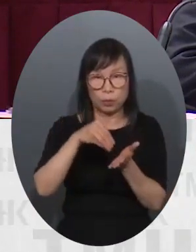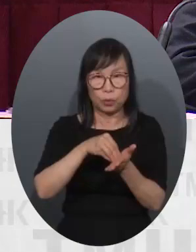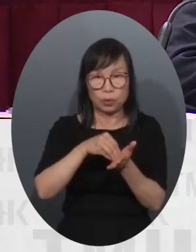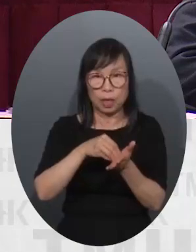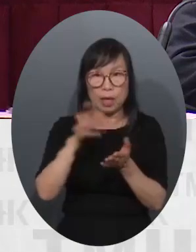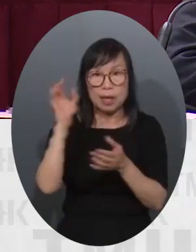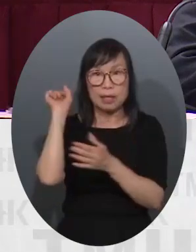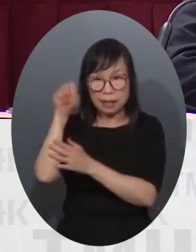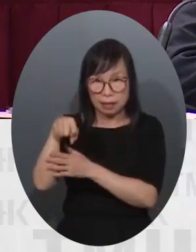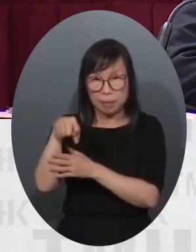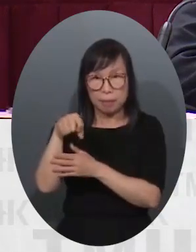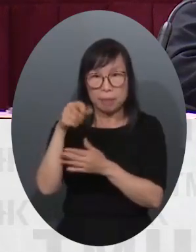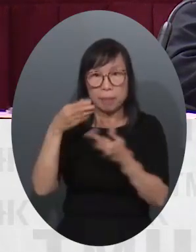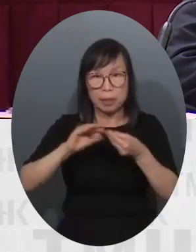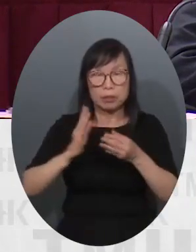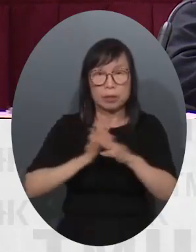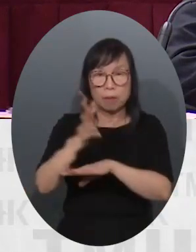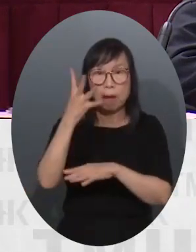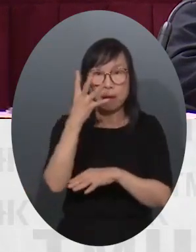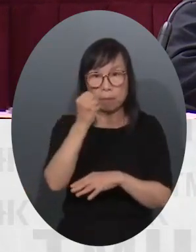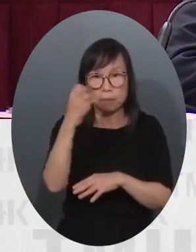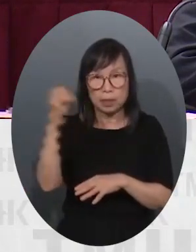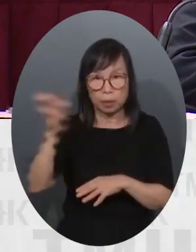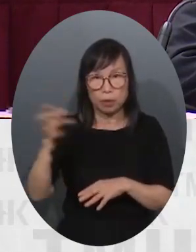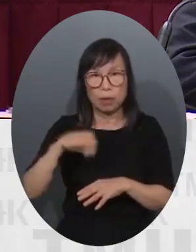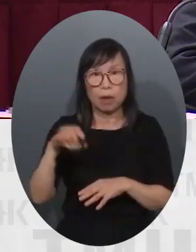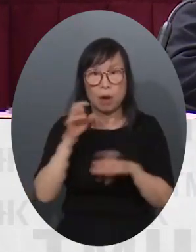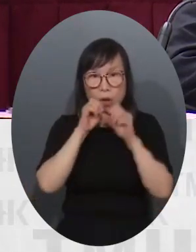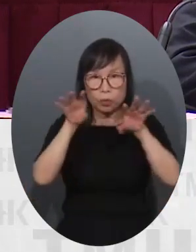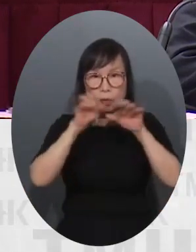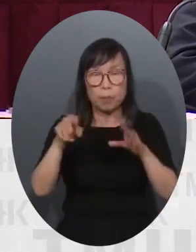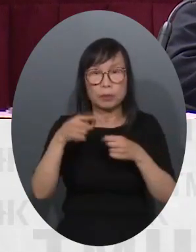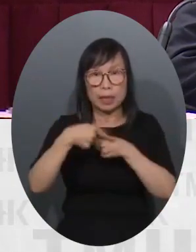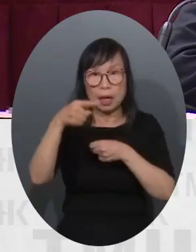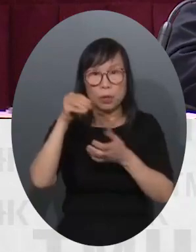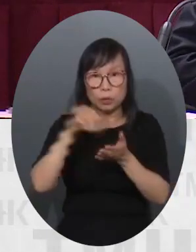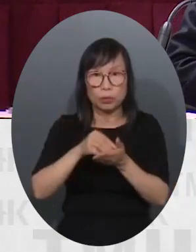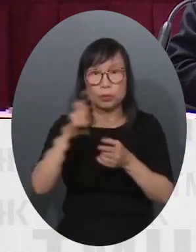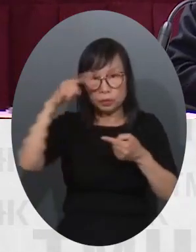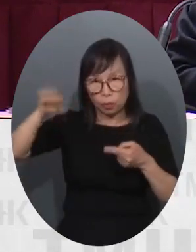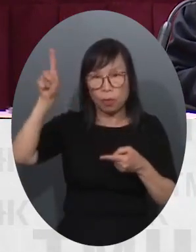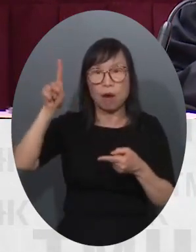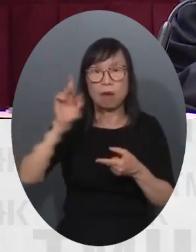的贊成票超過50%，我宣布第一號決議案獲得通過。